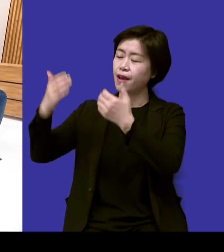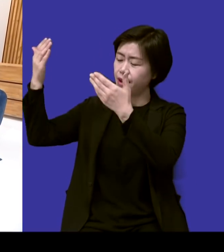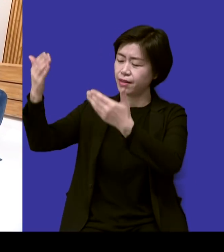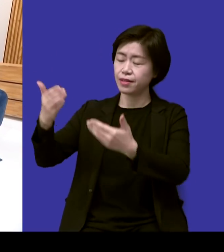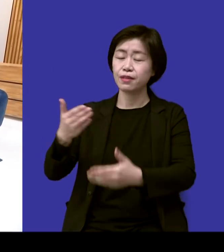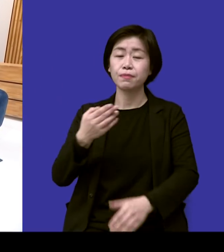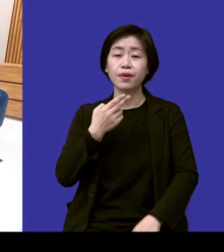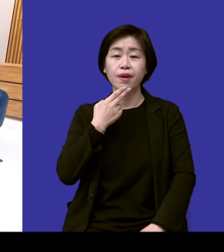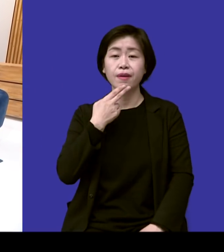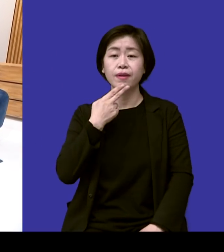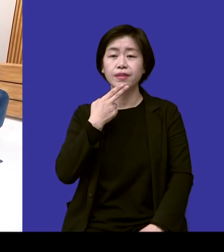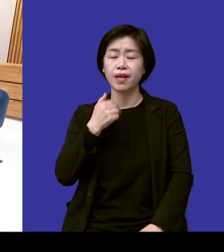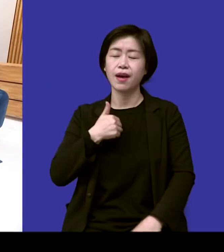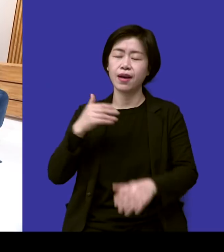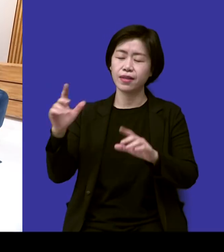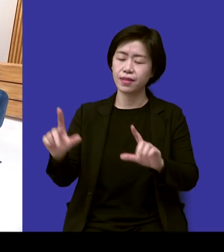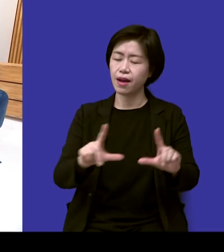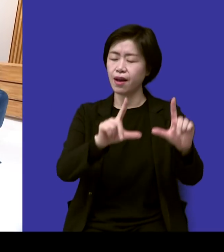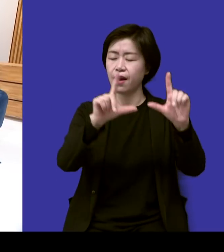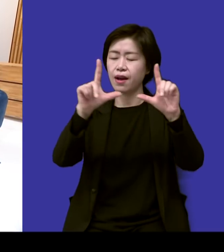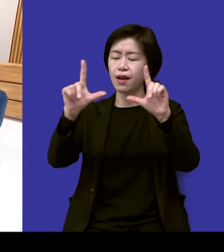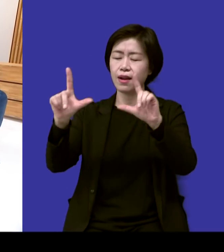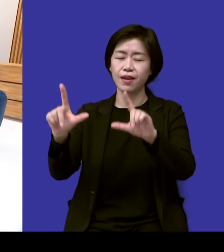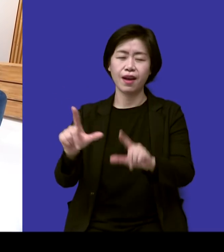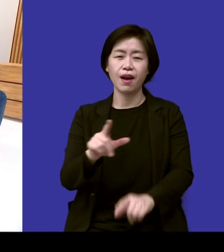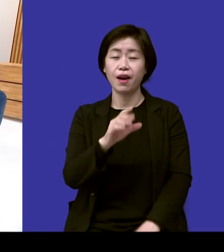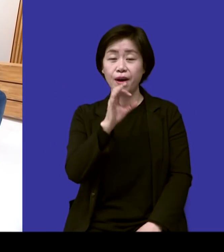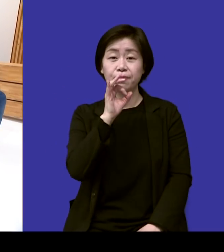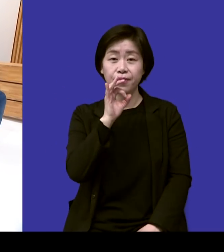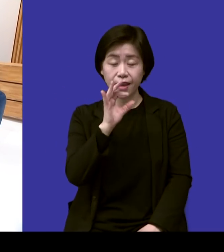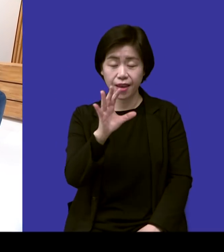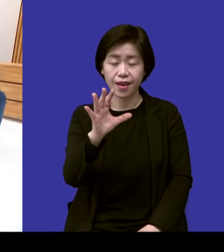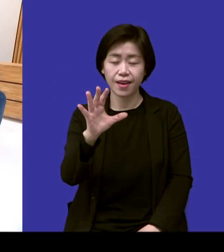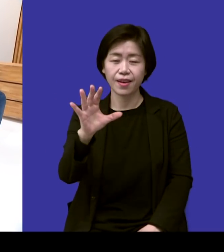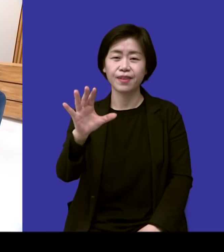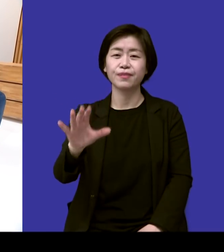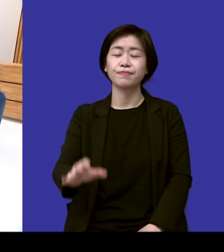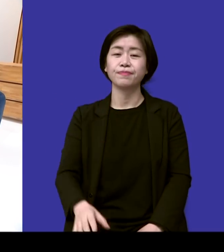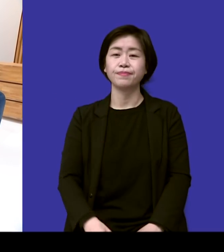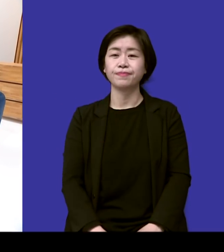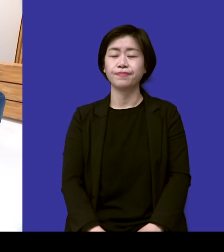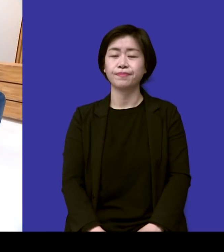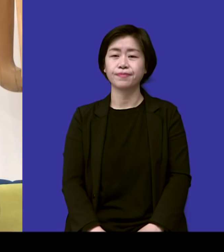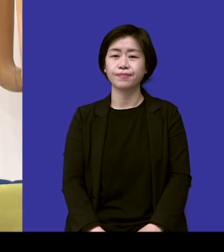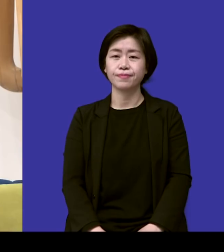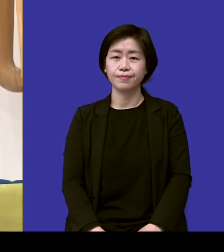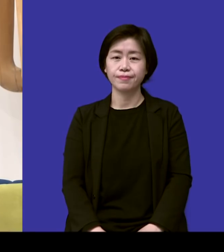은혜 아니면 살아갈 수가 없네.